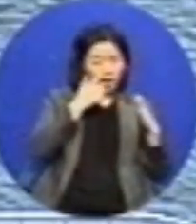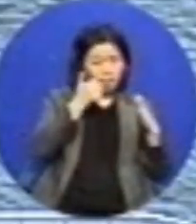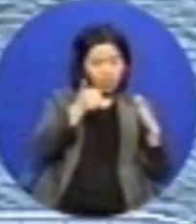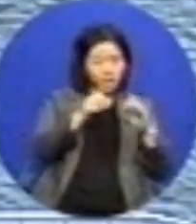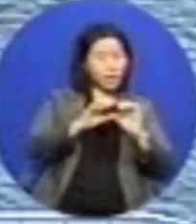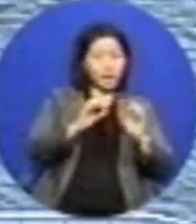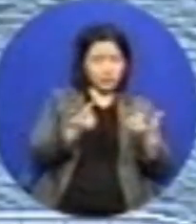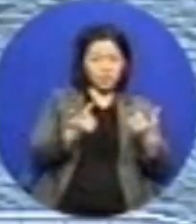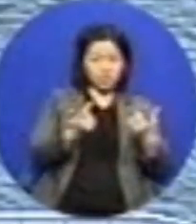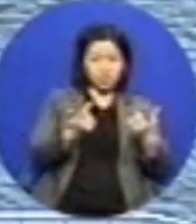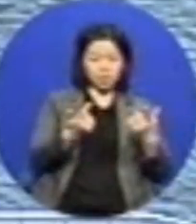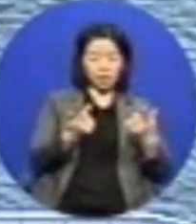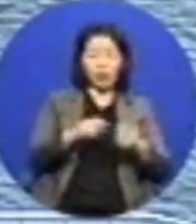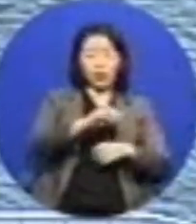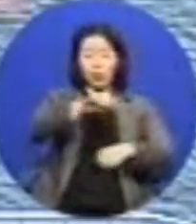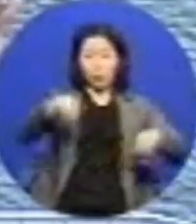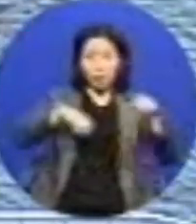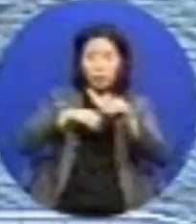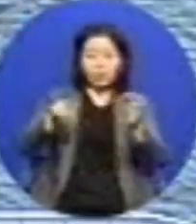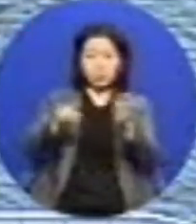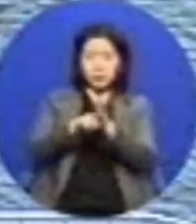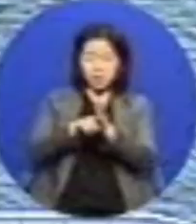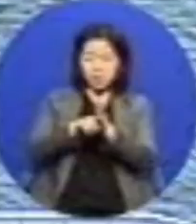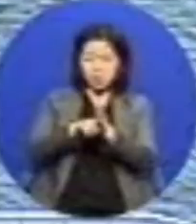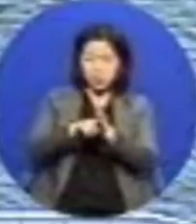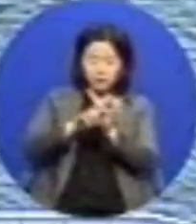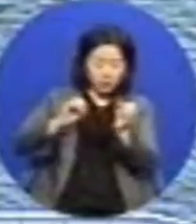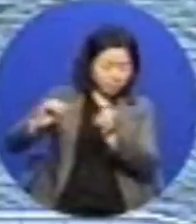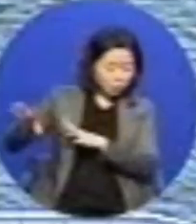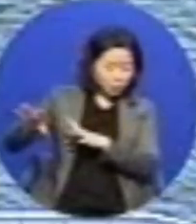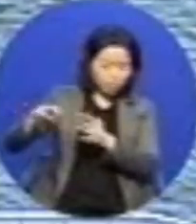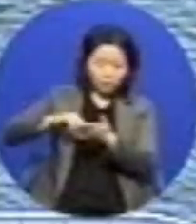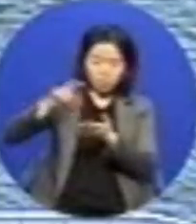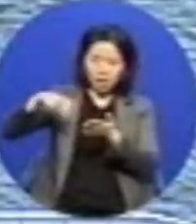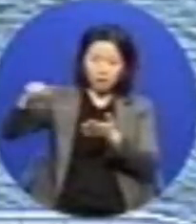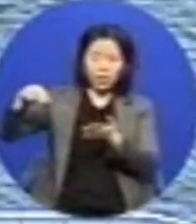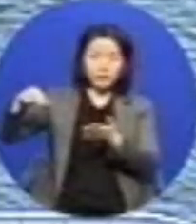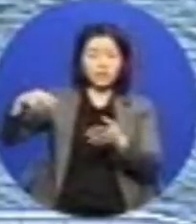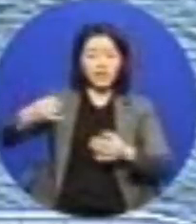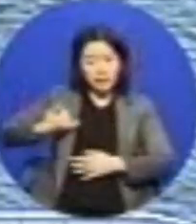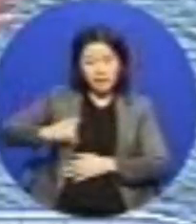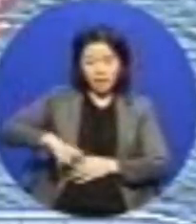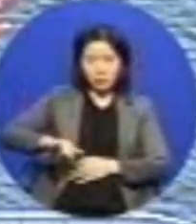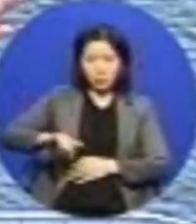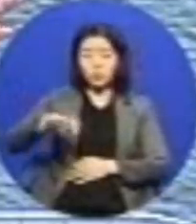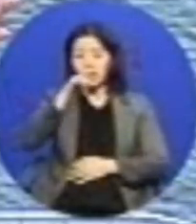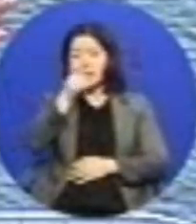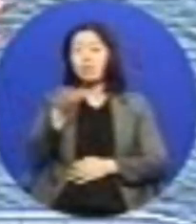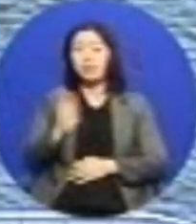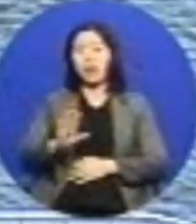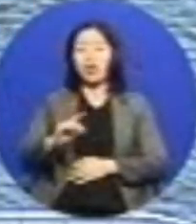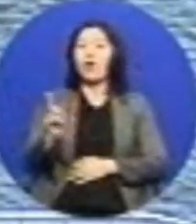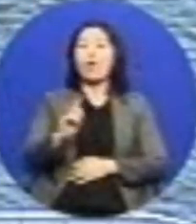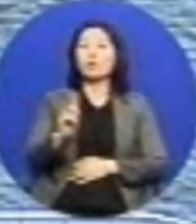오히려 믿음을 잃어버리고 방황하는 자녀들도 있다고 했는데 어떻게 그랬을까